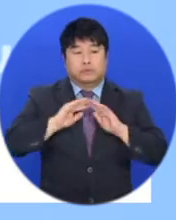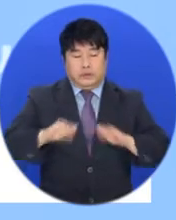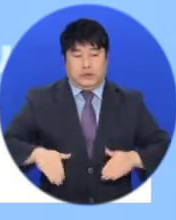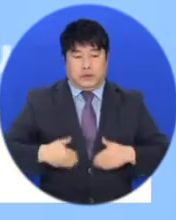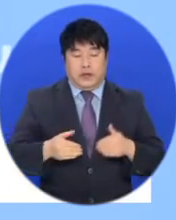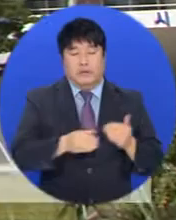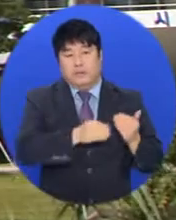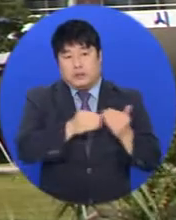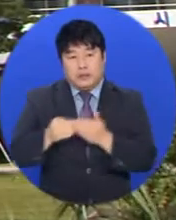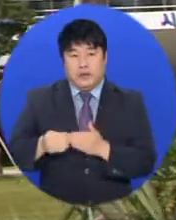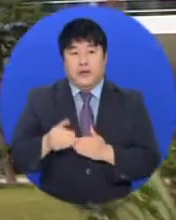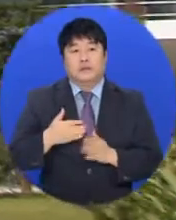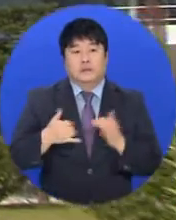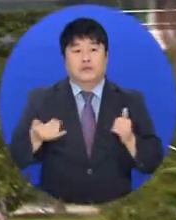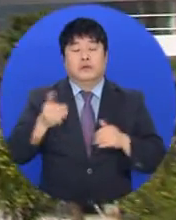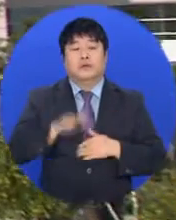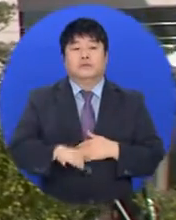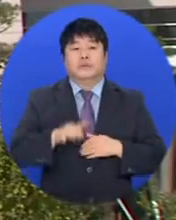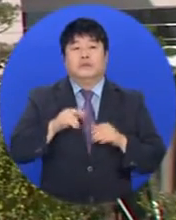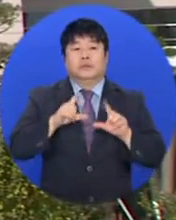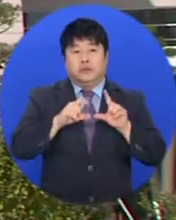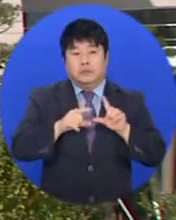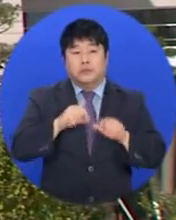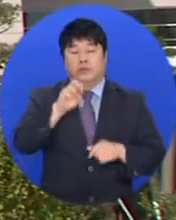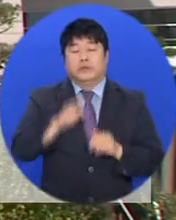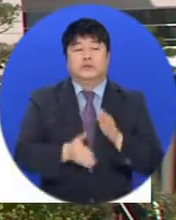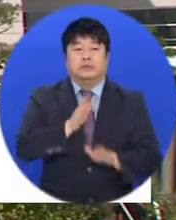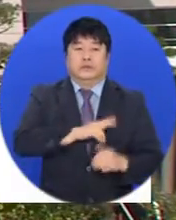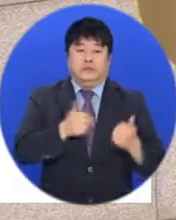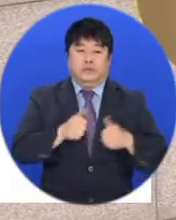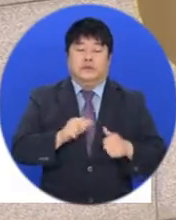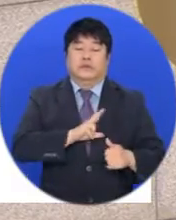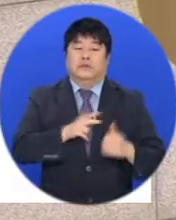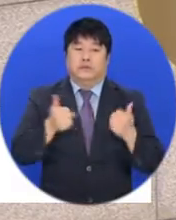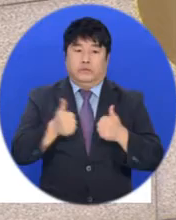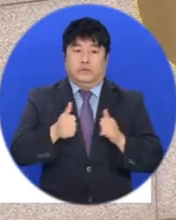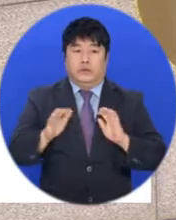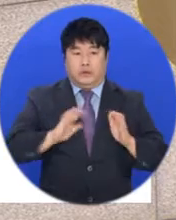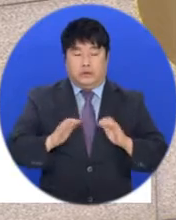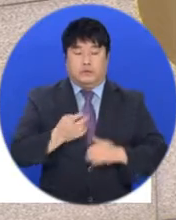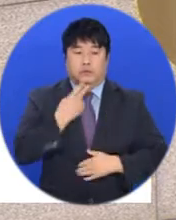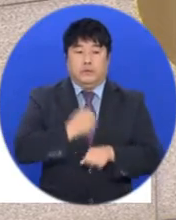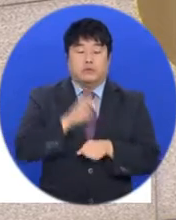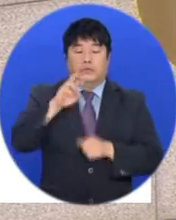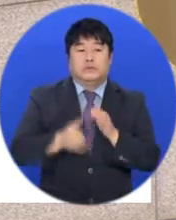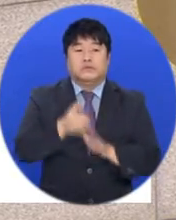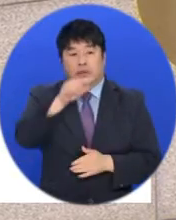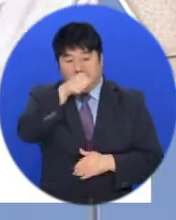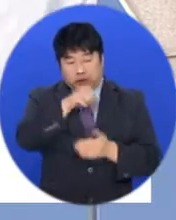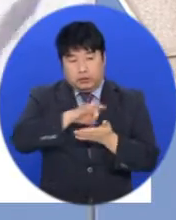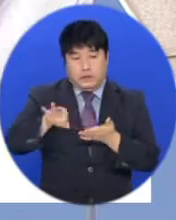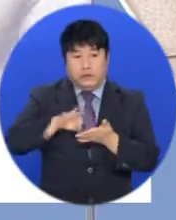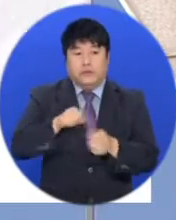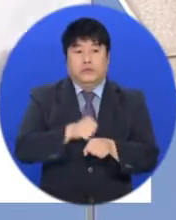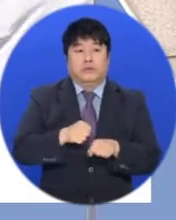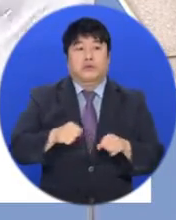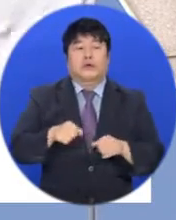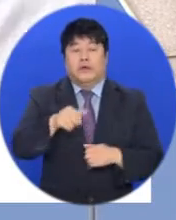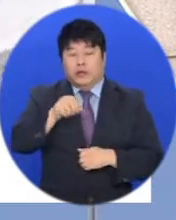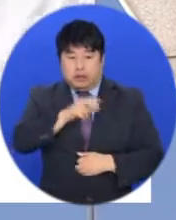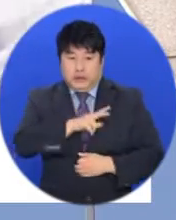이끌어갈 사람인데. 하지만 일부 광주시 의원은 의회와 협의 없이 광주시가 예산을 집행해 의회의 견제